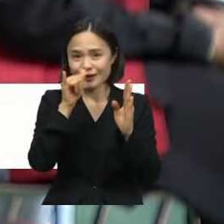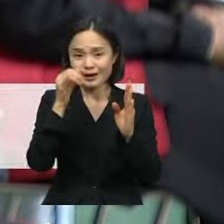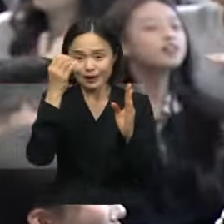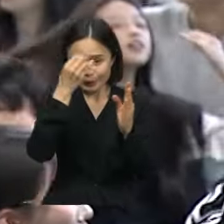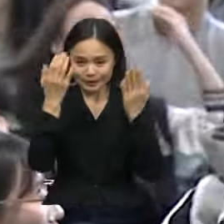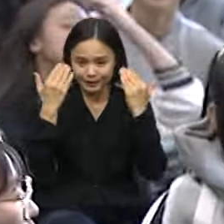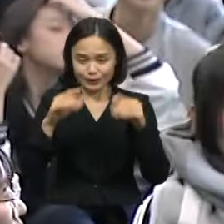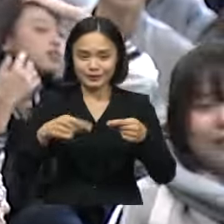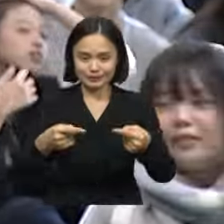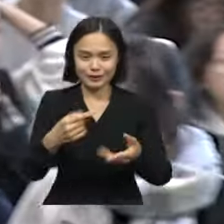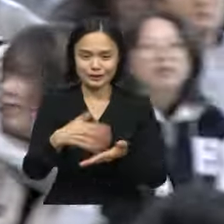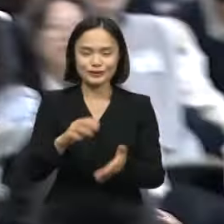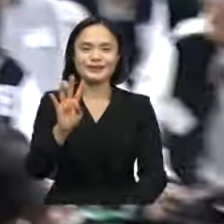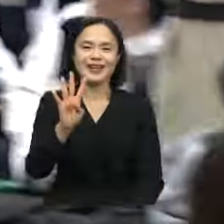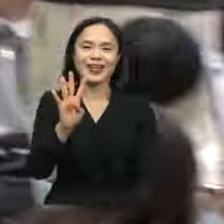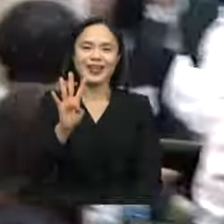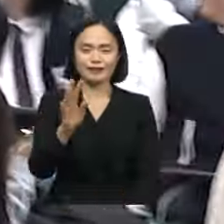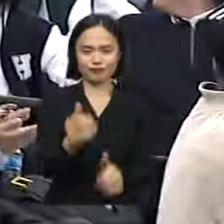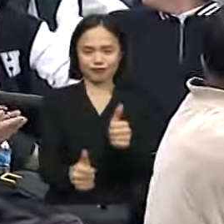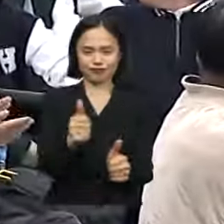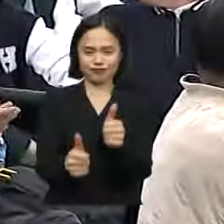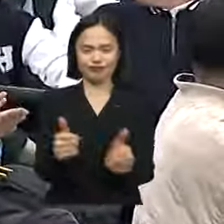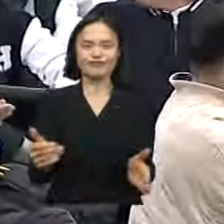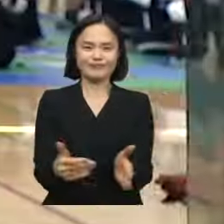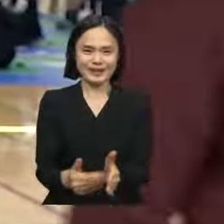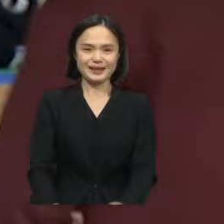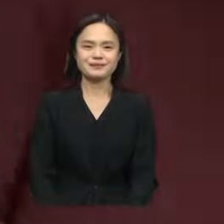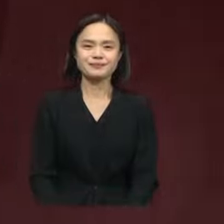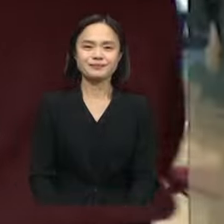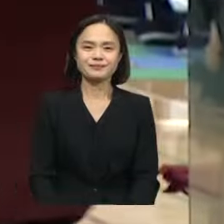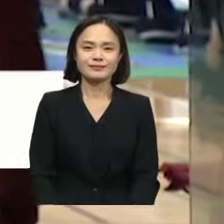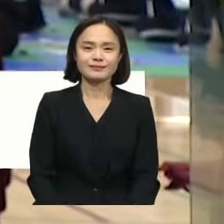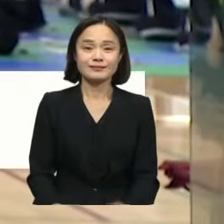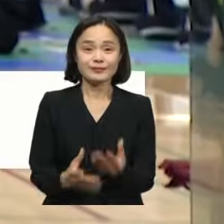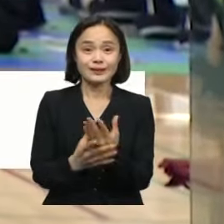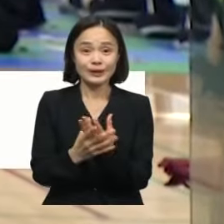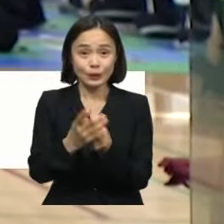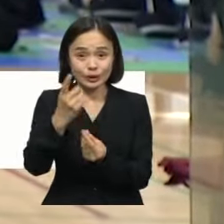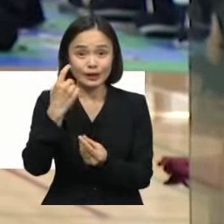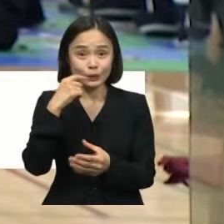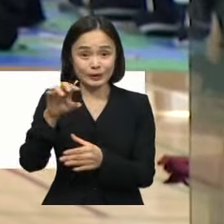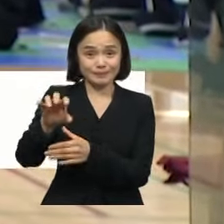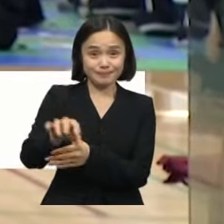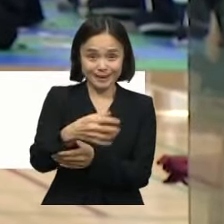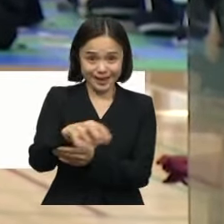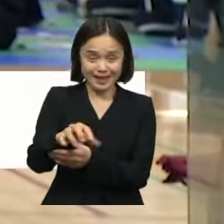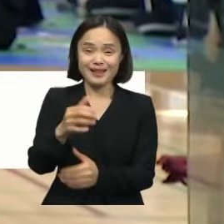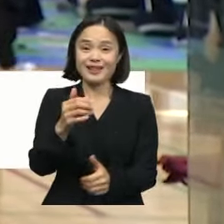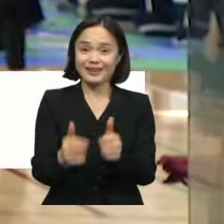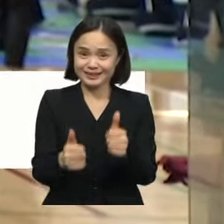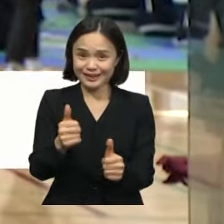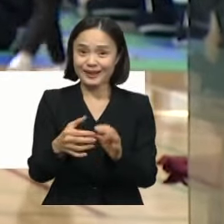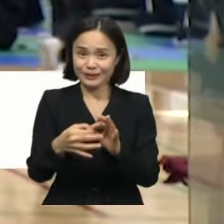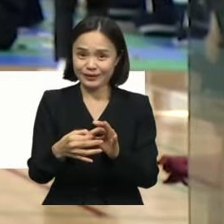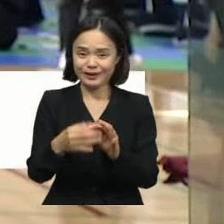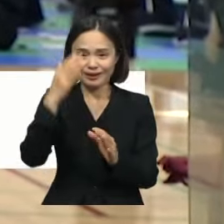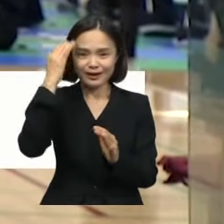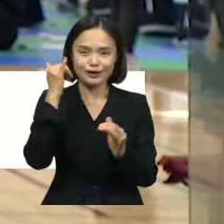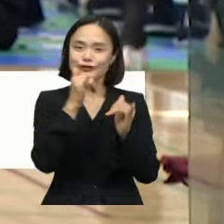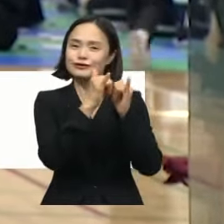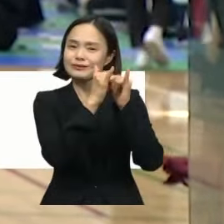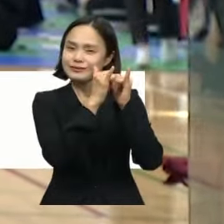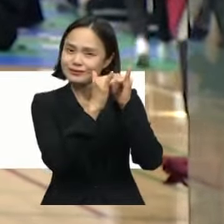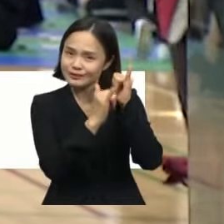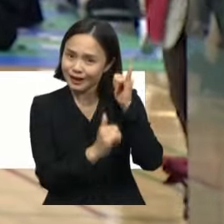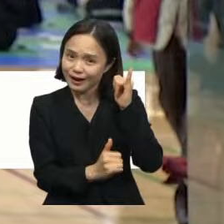참여해 선의의 경쟁을 펼쳤습니다. 이번 통일 골든벨을 통해 한국사와